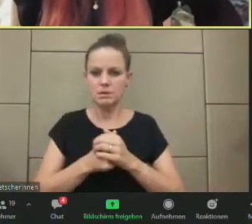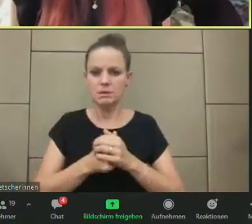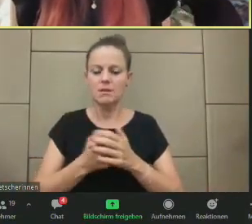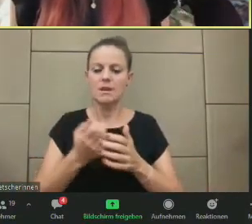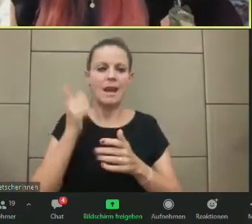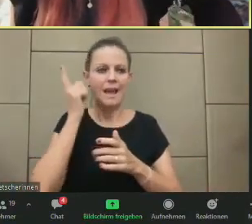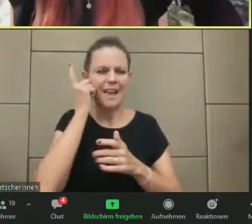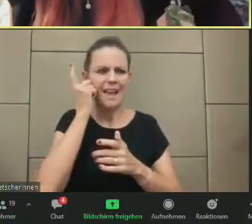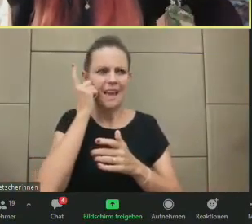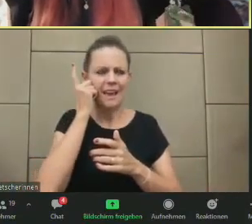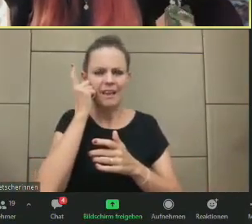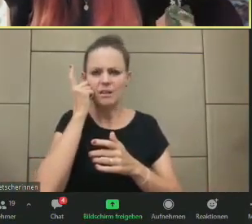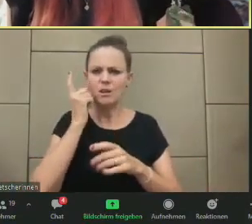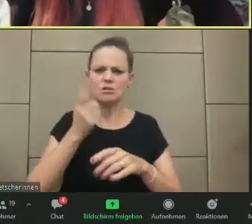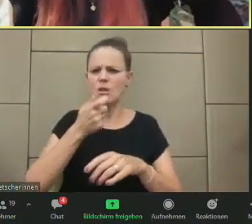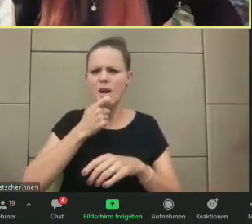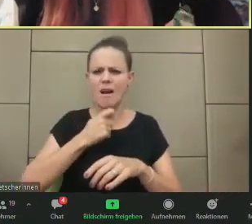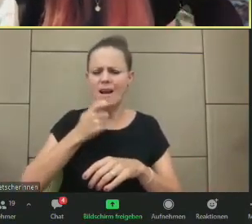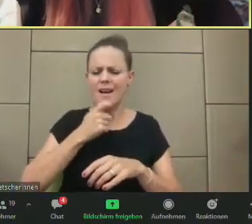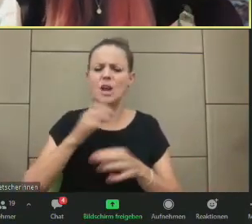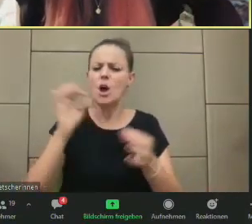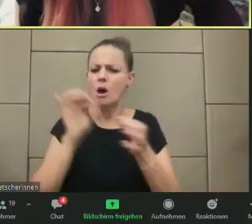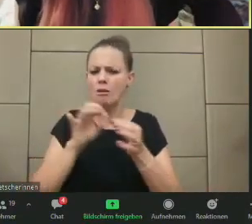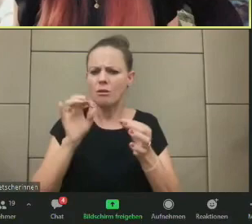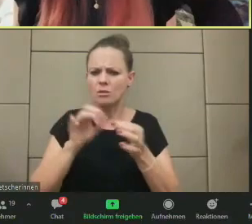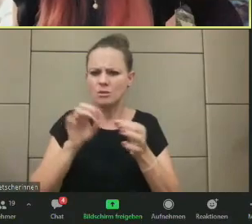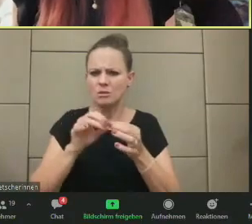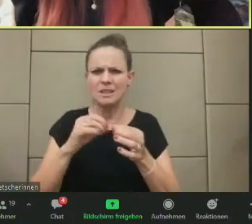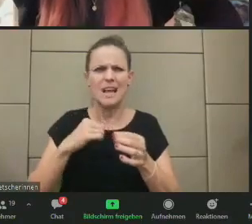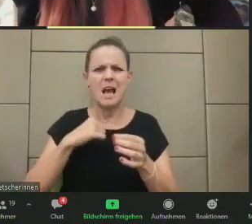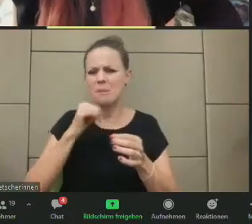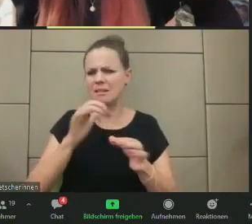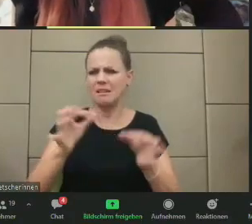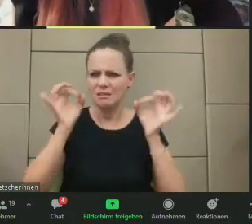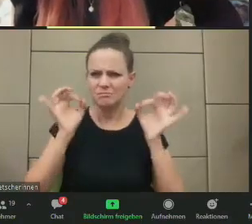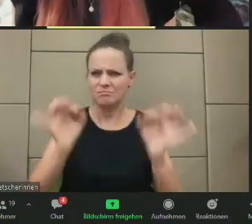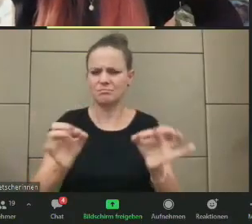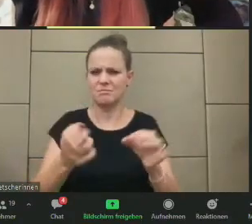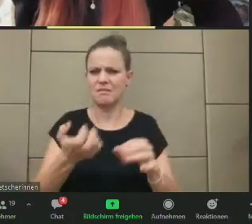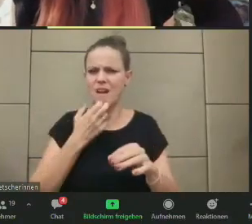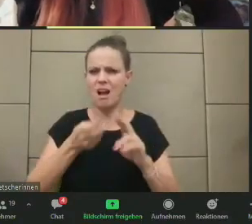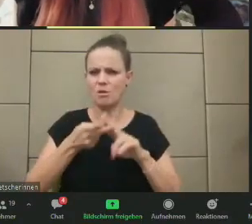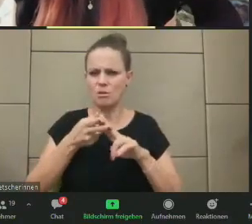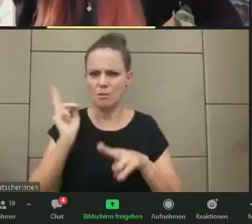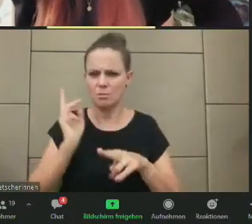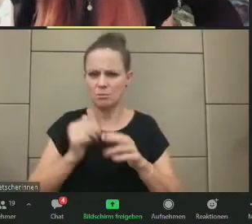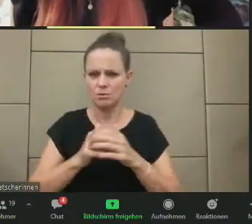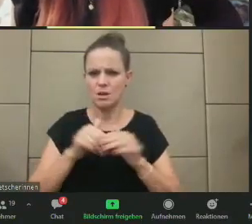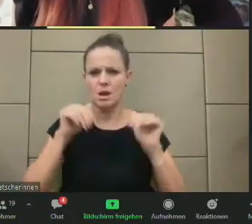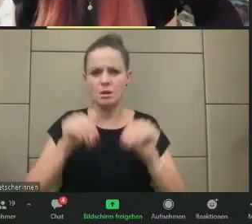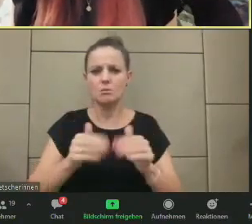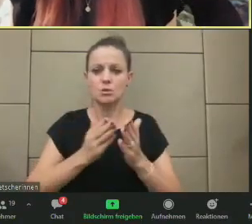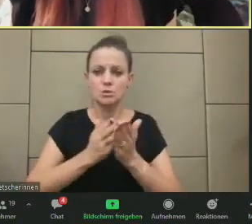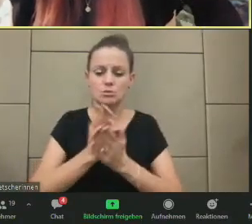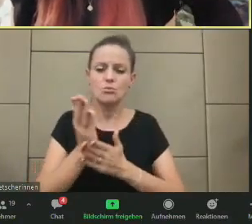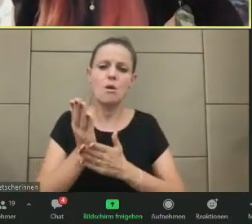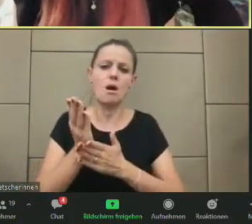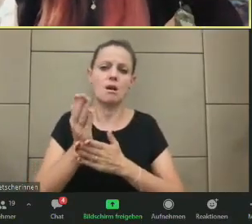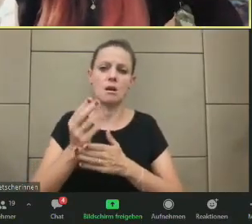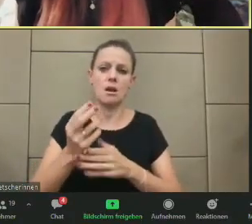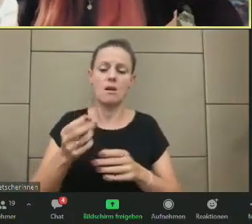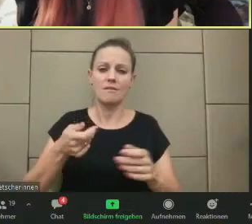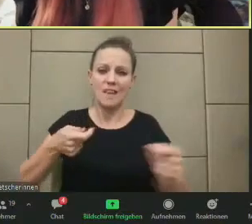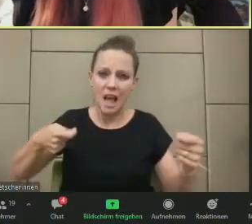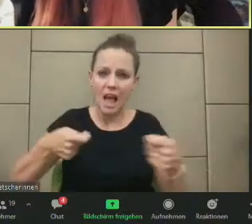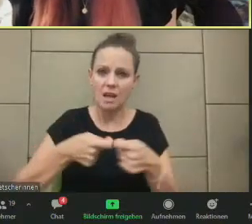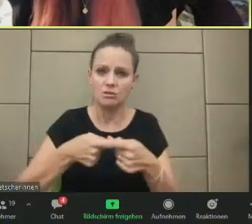alt ist. Das geht zwar irgendwie noch, aber auch nicht mehr richtig. Und der Akku ist einfach kaputt. Ich muss den ständig aufladen, ständig anstecken, aber egal